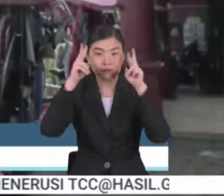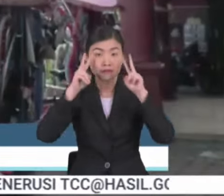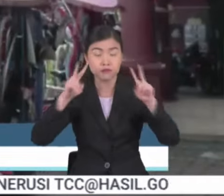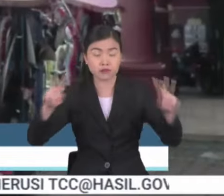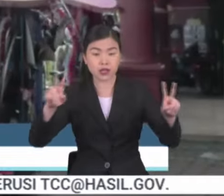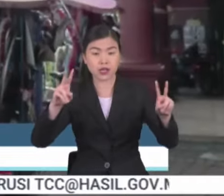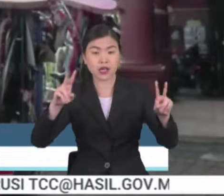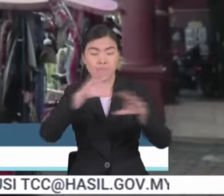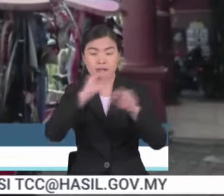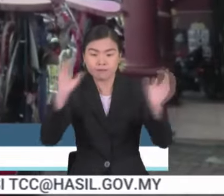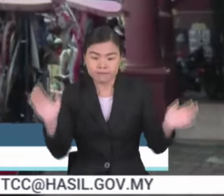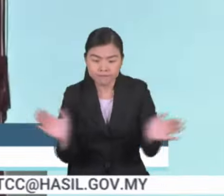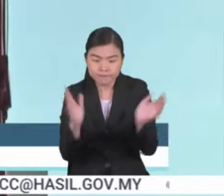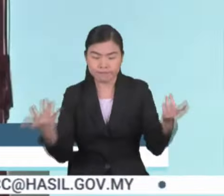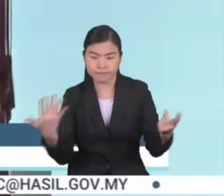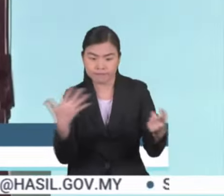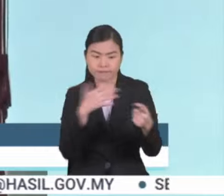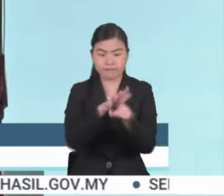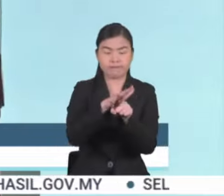mengukuh integrasi nasional.